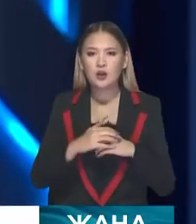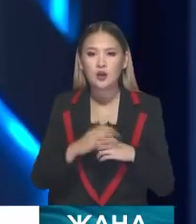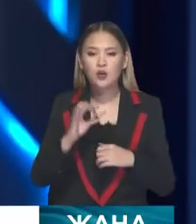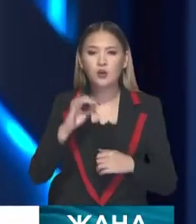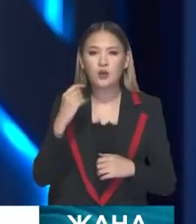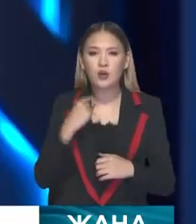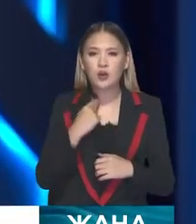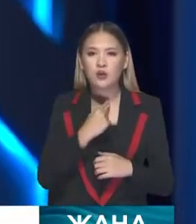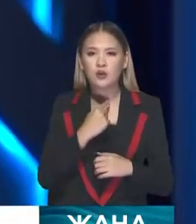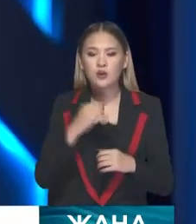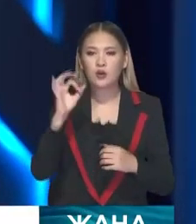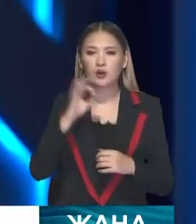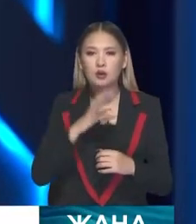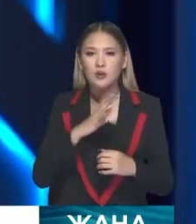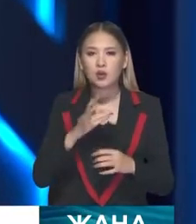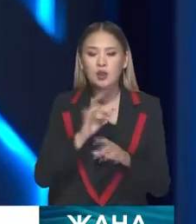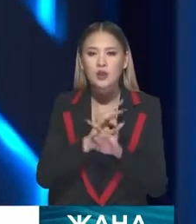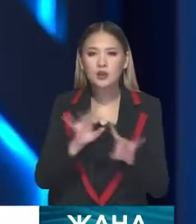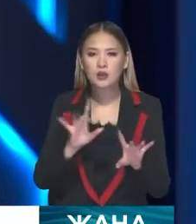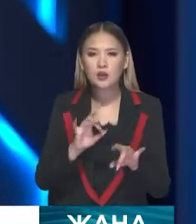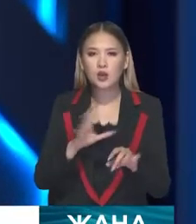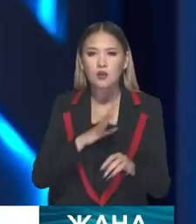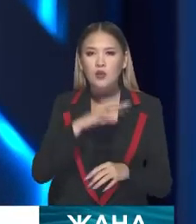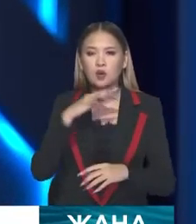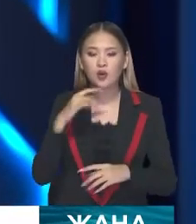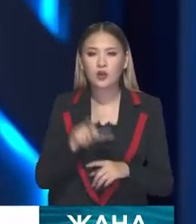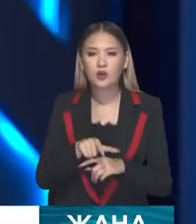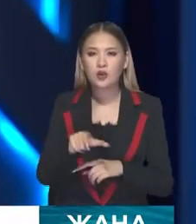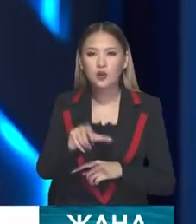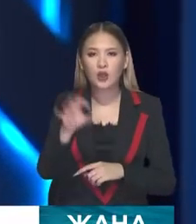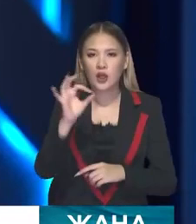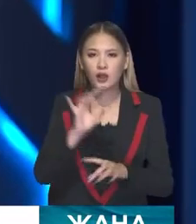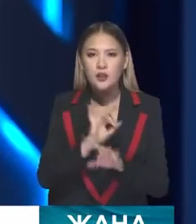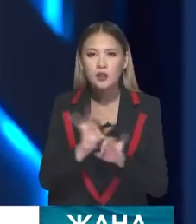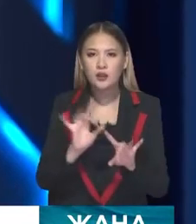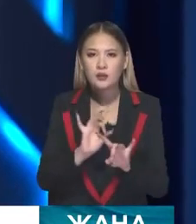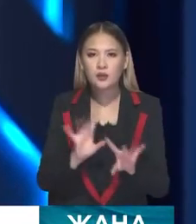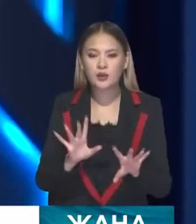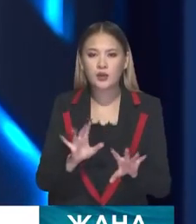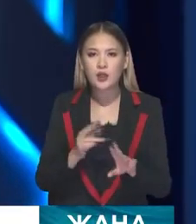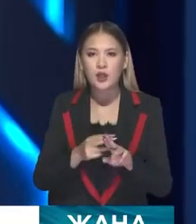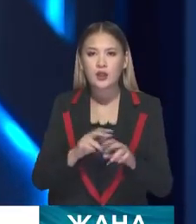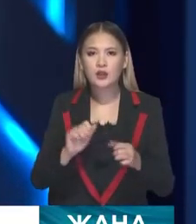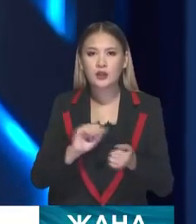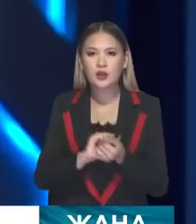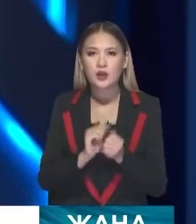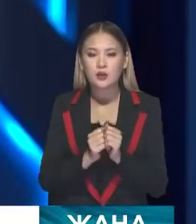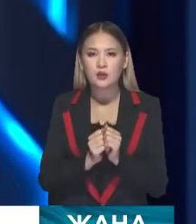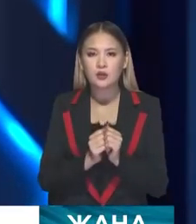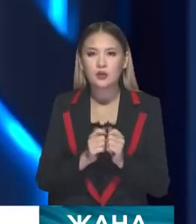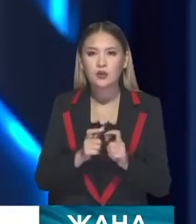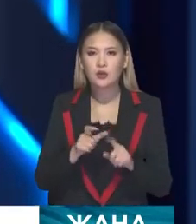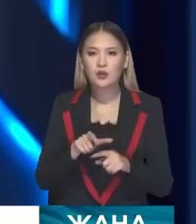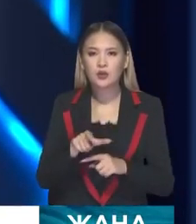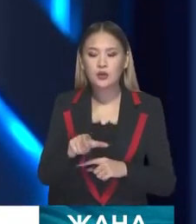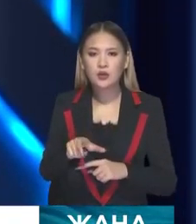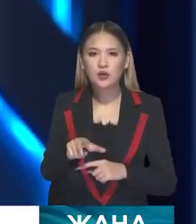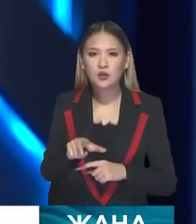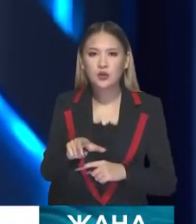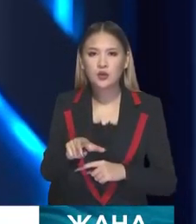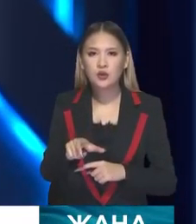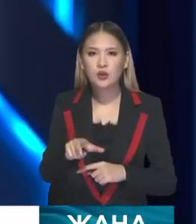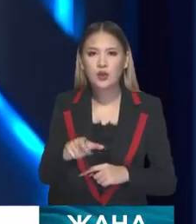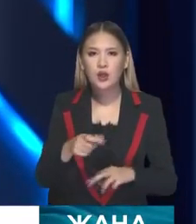учаскелерінде облыстарында көптеген жолдарды сала бастадық. Бұл өңірде енді өкінішке орай тастың, шағыл тастың жоқтығы. Бұл шағыл тас жоқ болғандықтан бұл